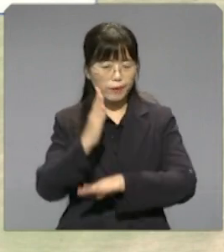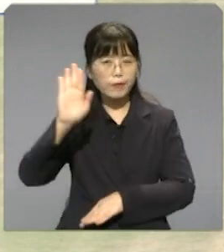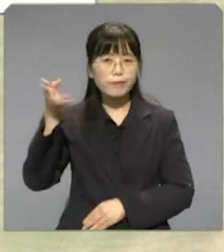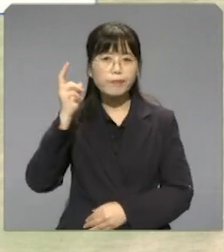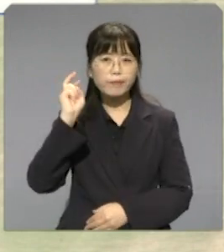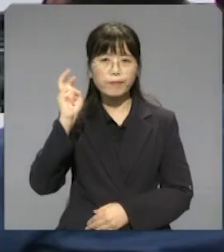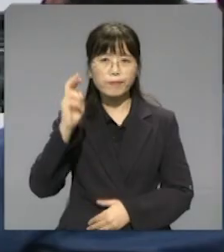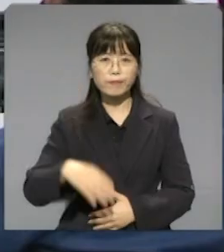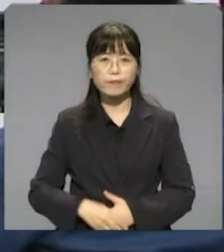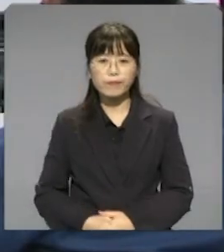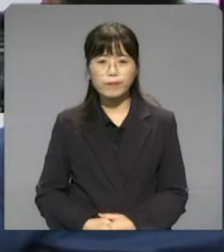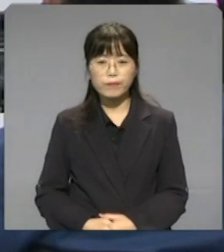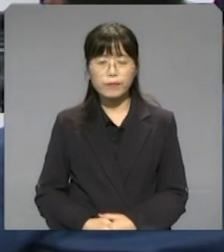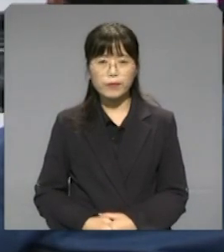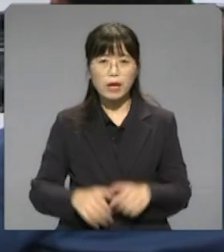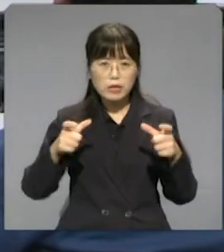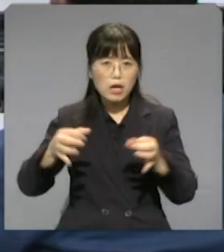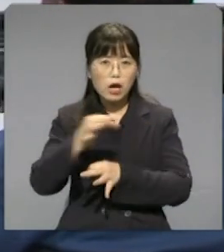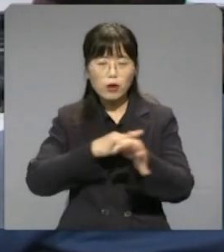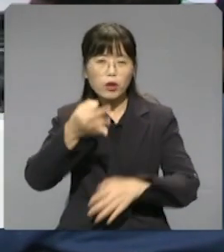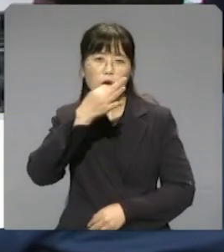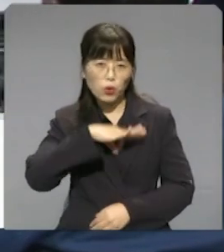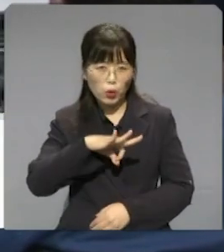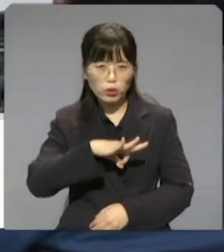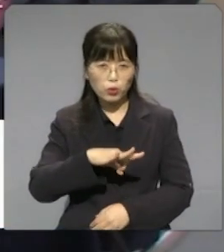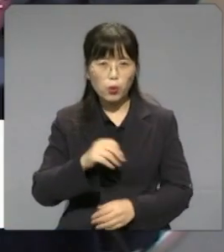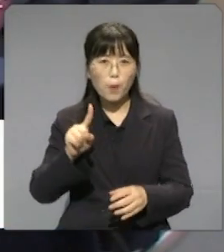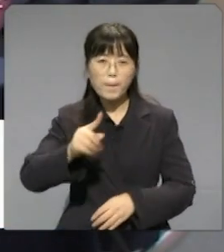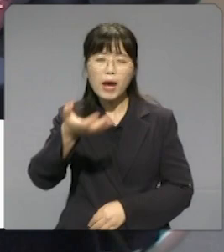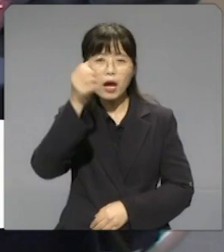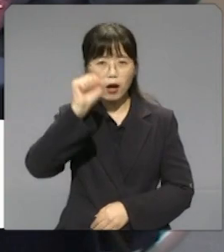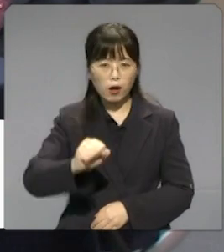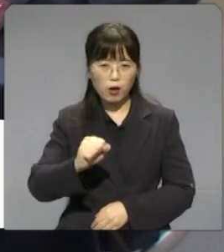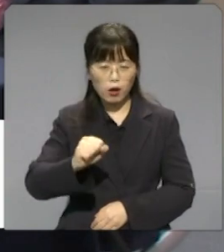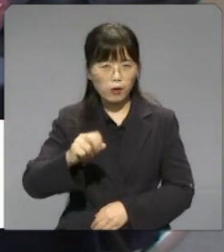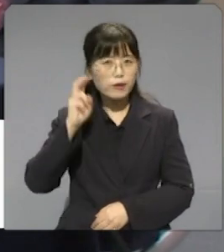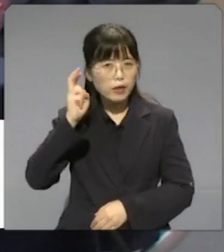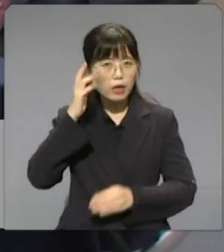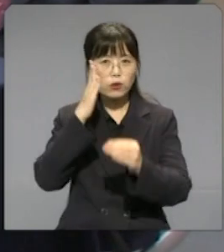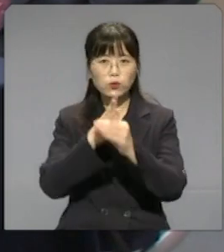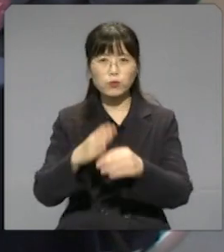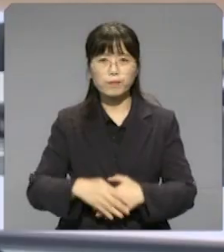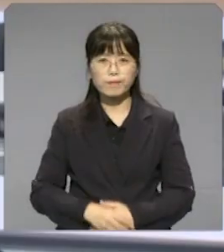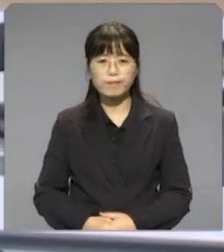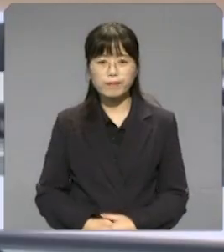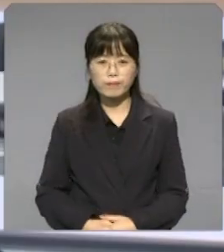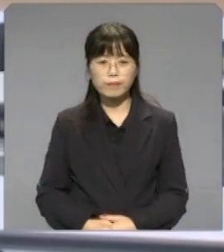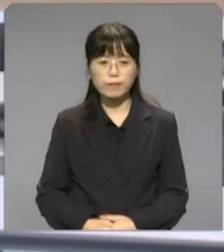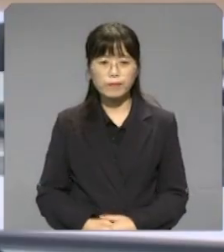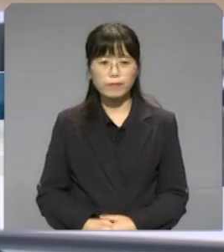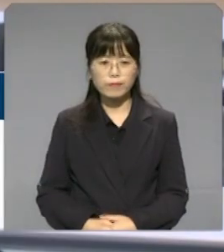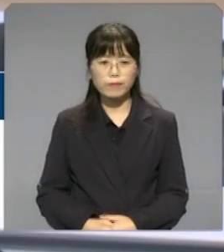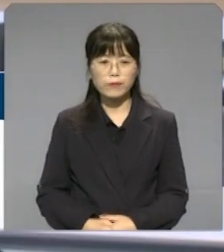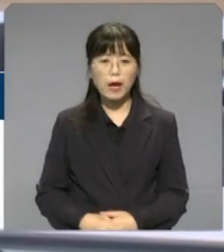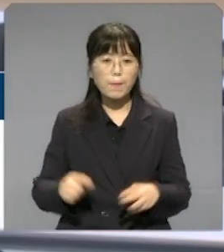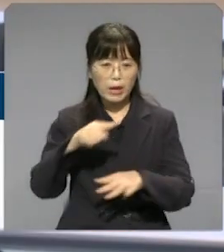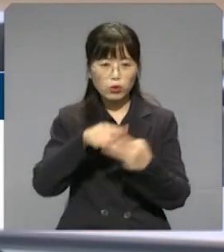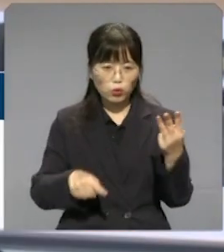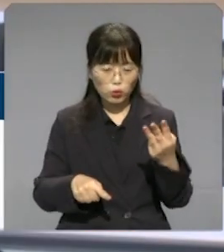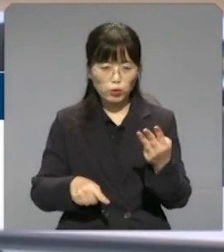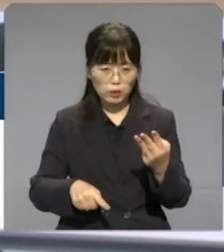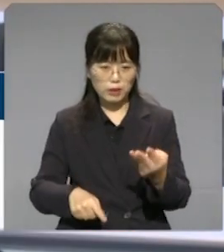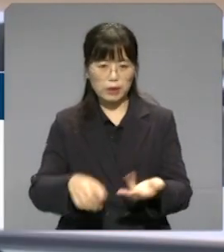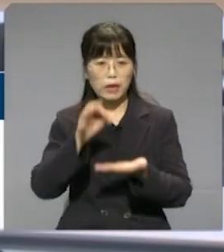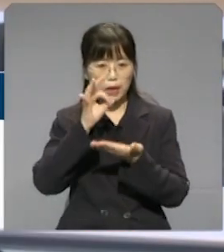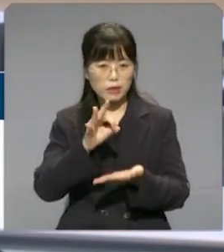전망입니다. 지역 경제 효과 역시 100억 원 이상으로 내다보고 있습니다. 파주시 브랜드 가치가 굉장히 올라갈